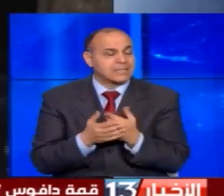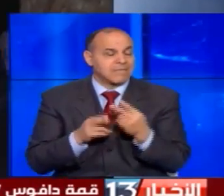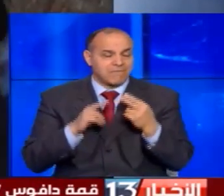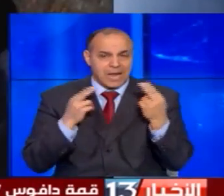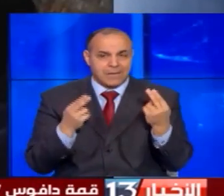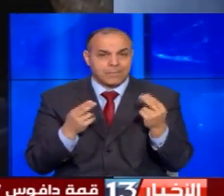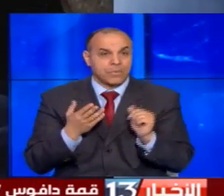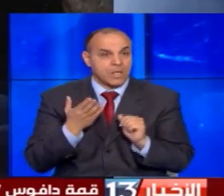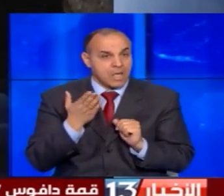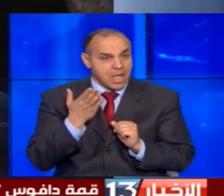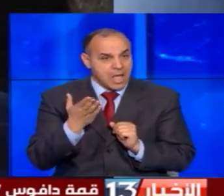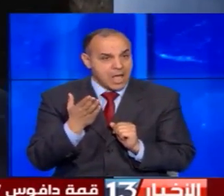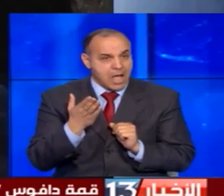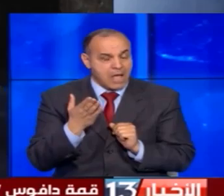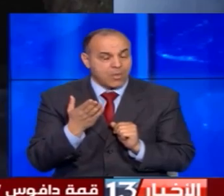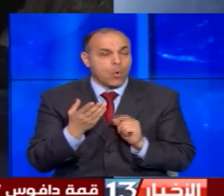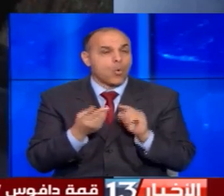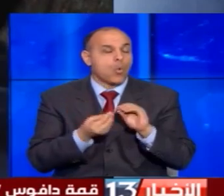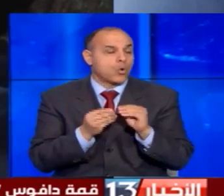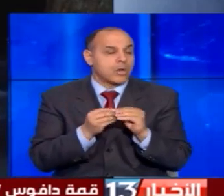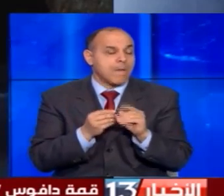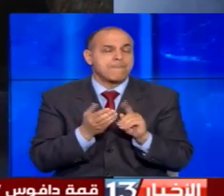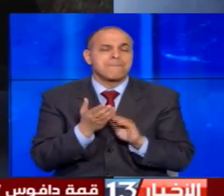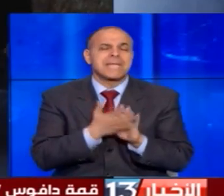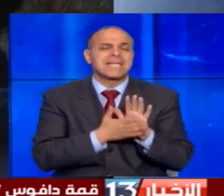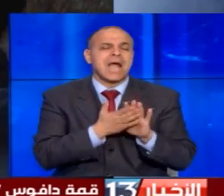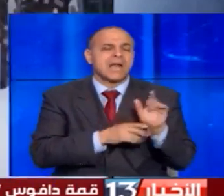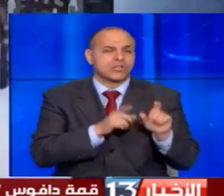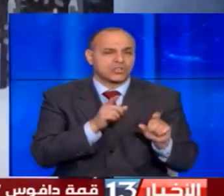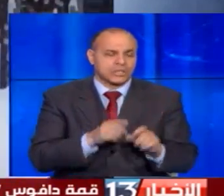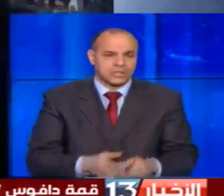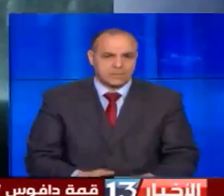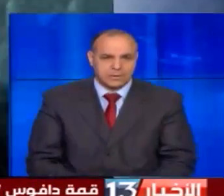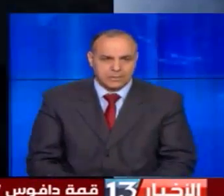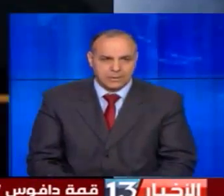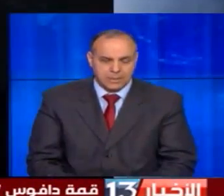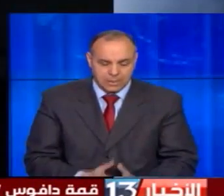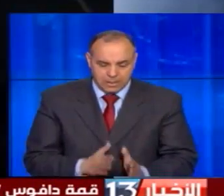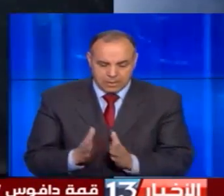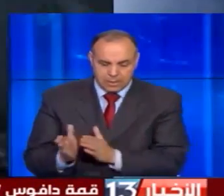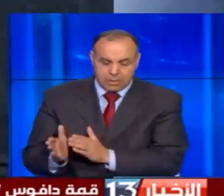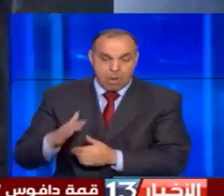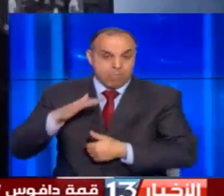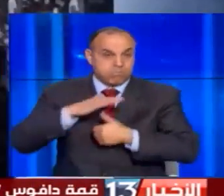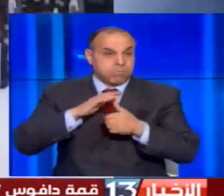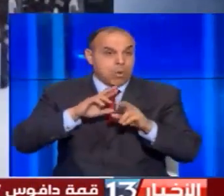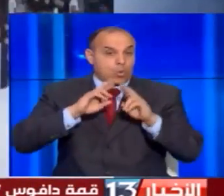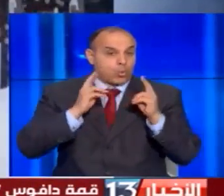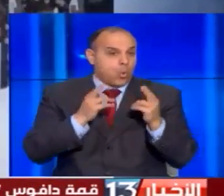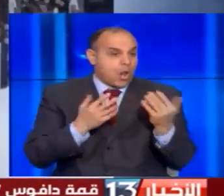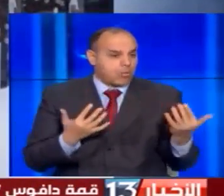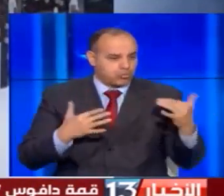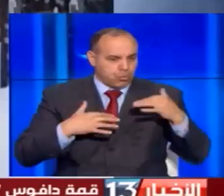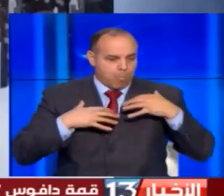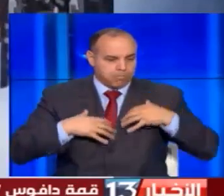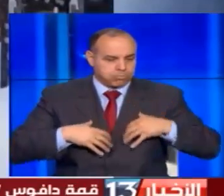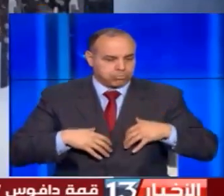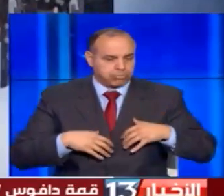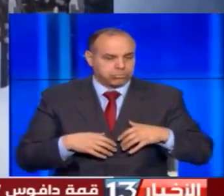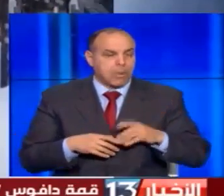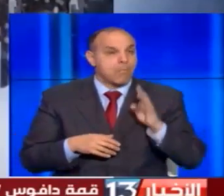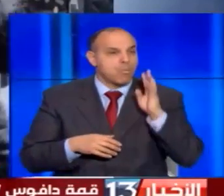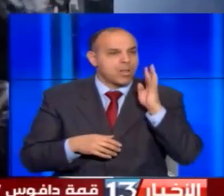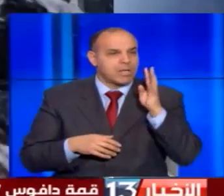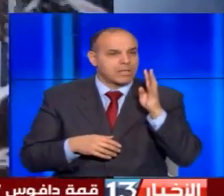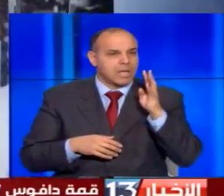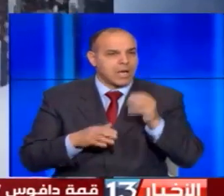العالمي ويغذي حنق مليارات البشر. وفي حضور زعماء دول أخرى عظمى المنتدى